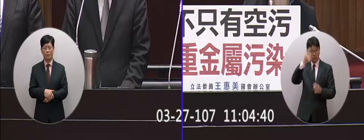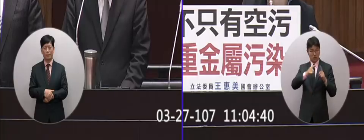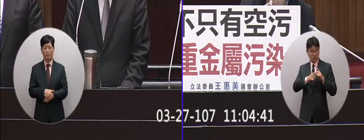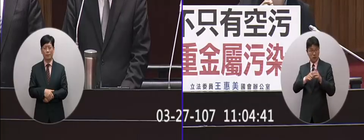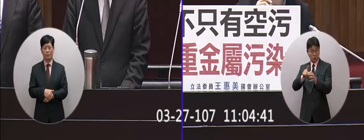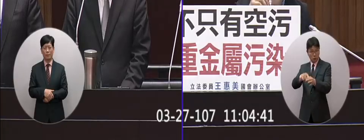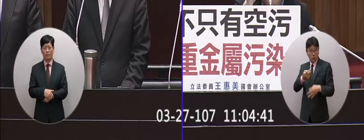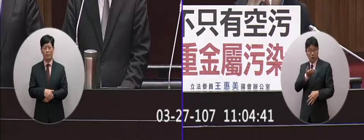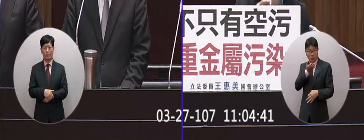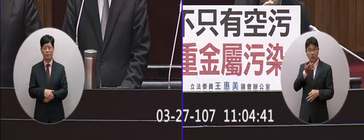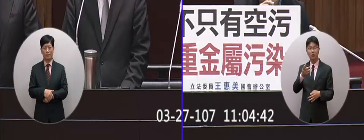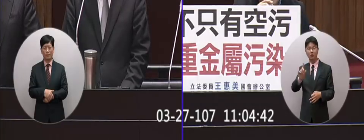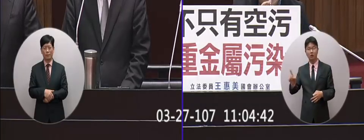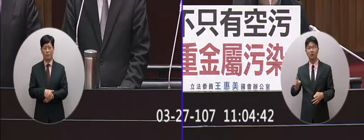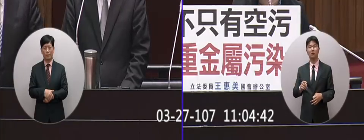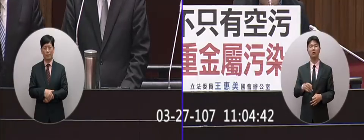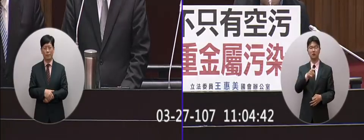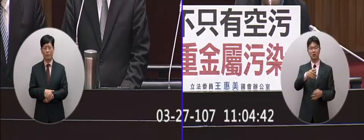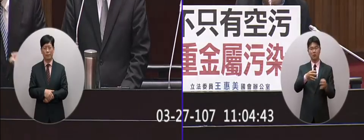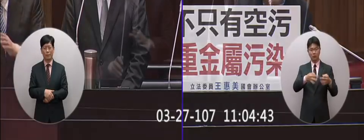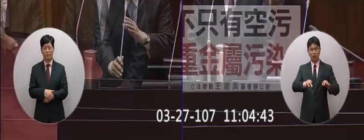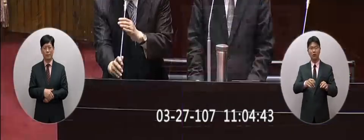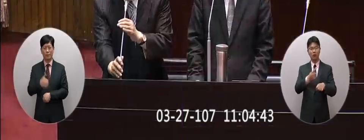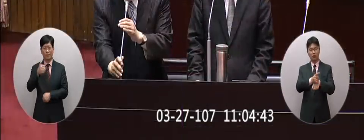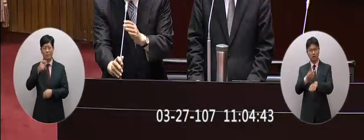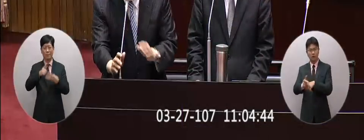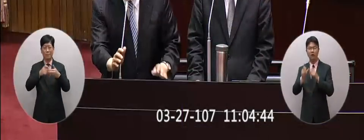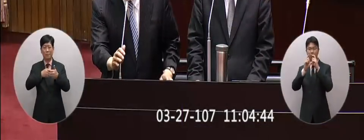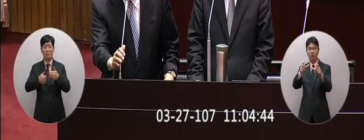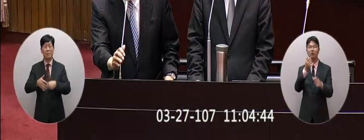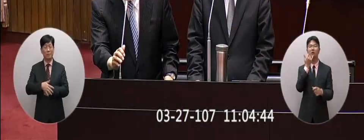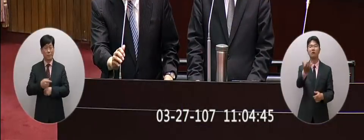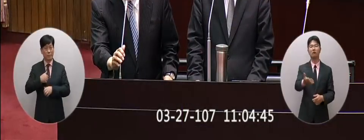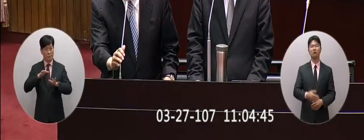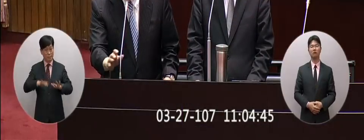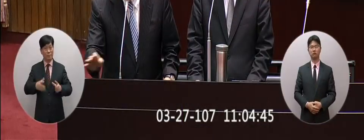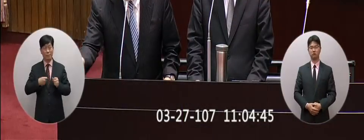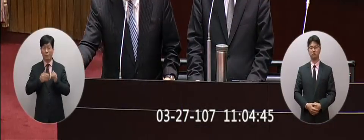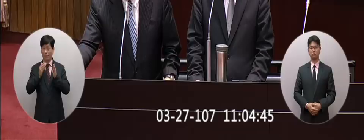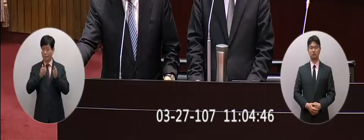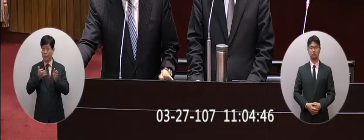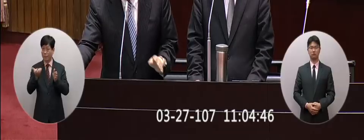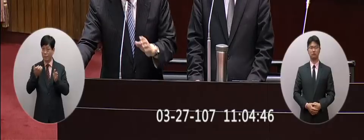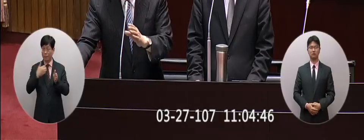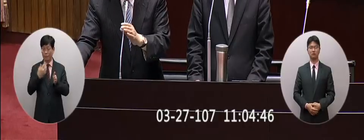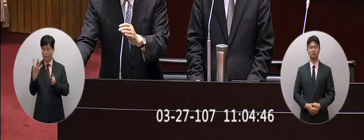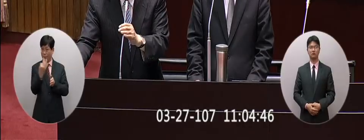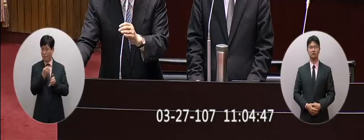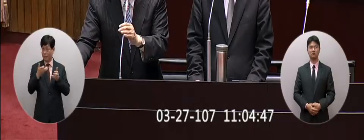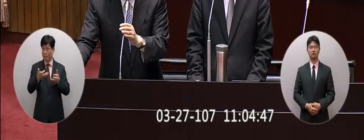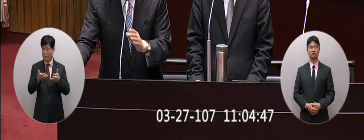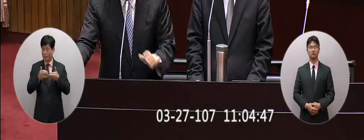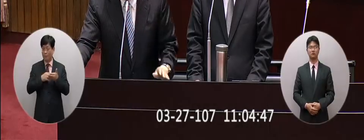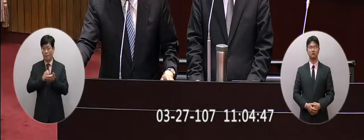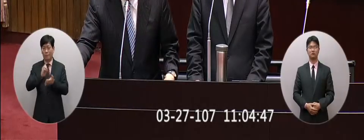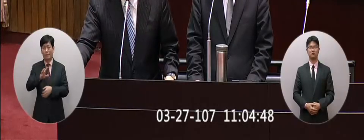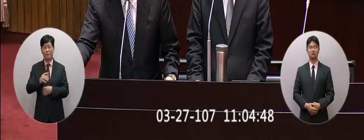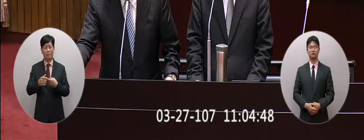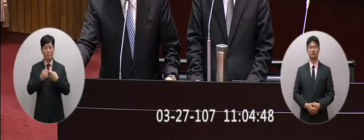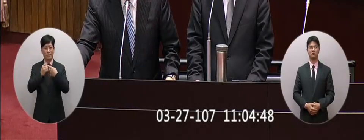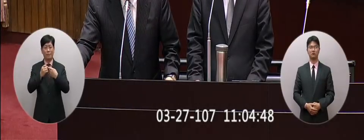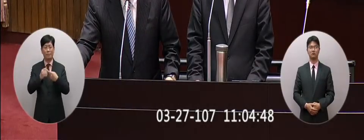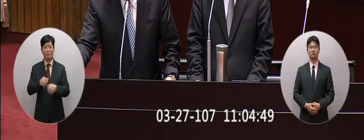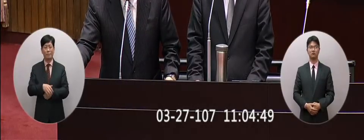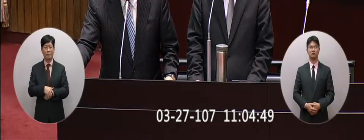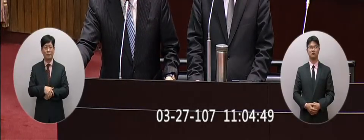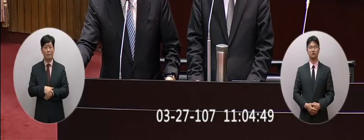收入的一个诱因？什么简短一两分钟好不好？ 好，谢谢王委员。我在这边就几个重点跟你报告。第一个重